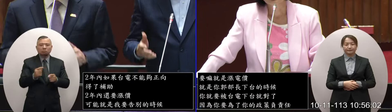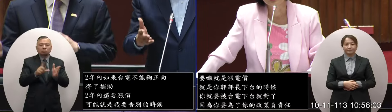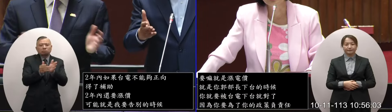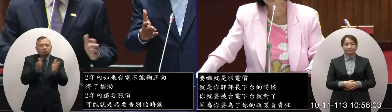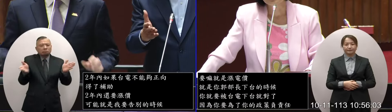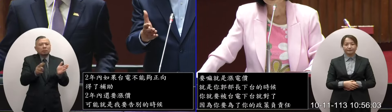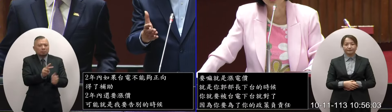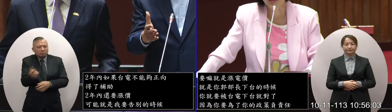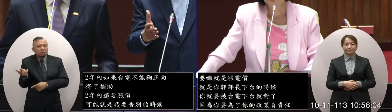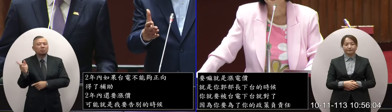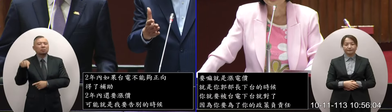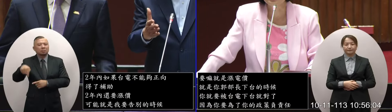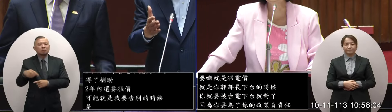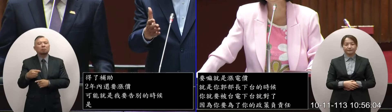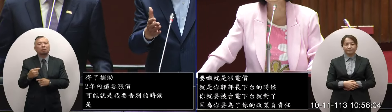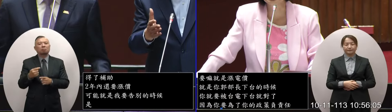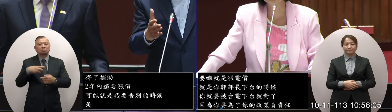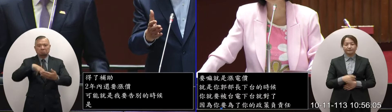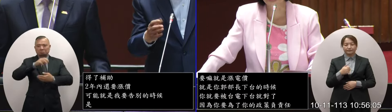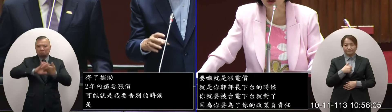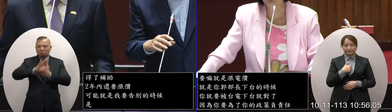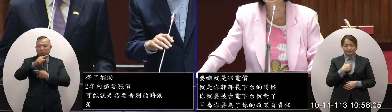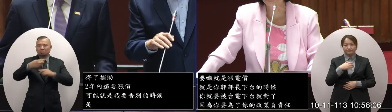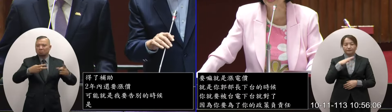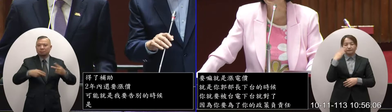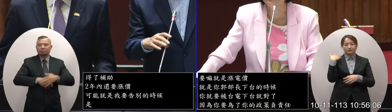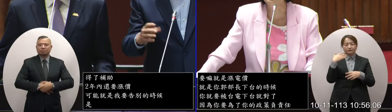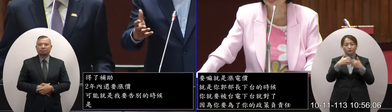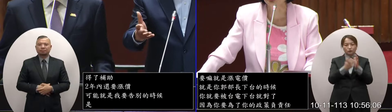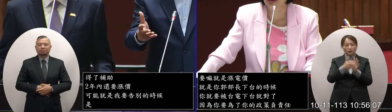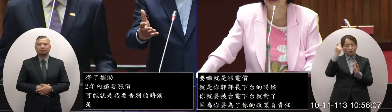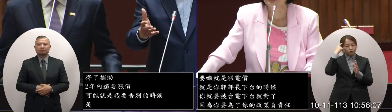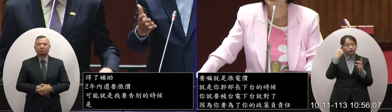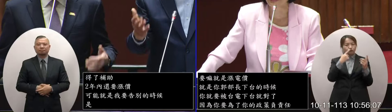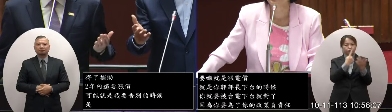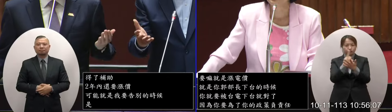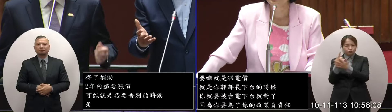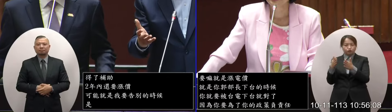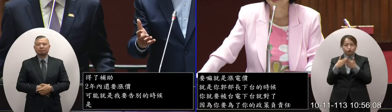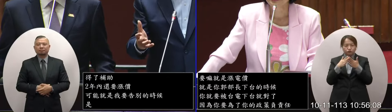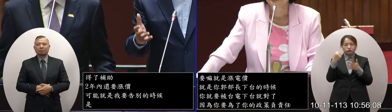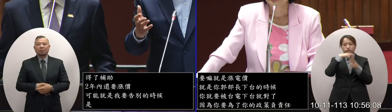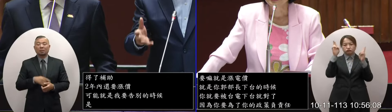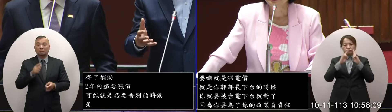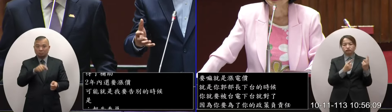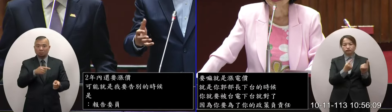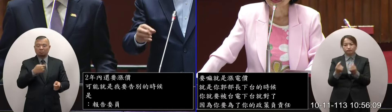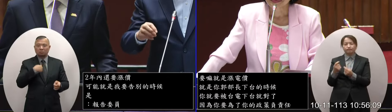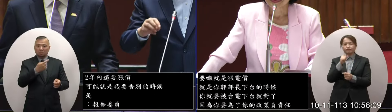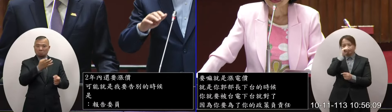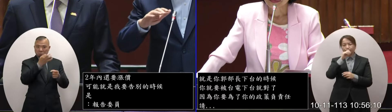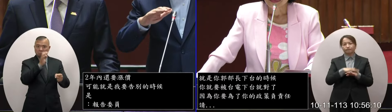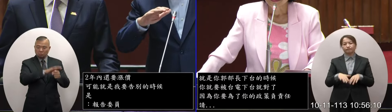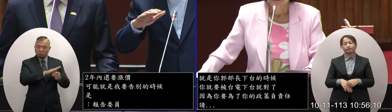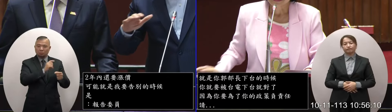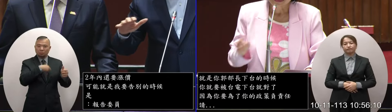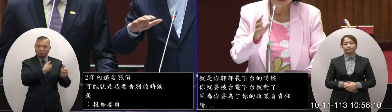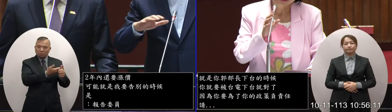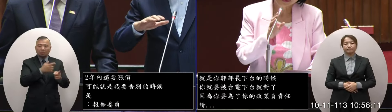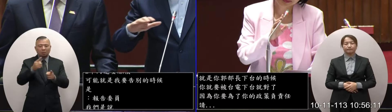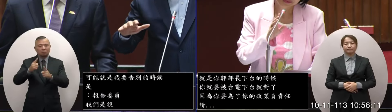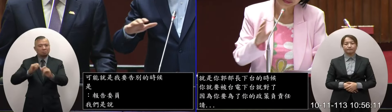整，内外部都要调整。 其实绿建部长都想要让台电健全啦、啊。 你的补助啦，你的补助哈、哦，对我们的